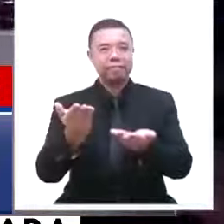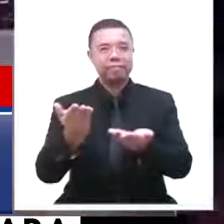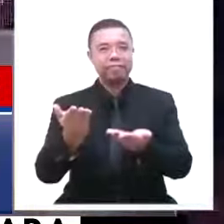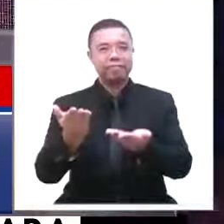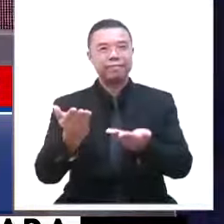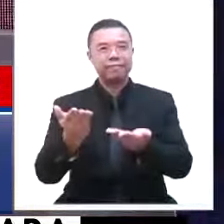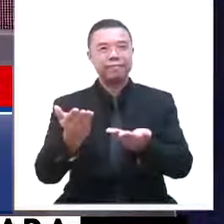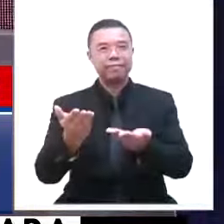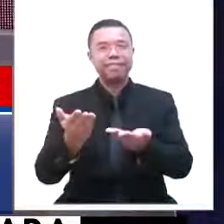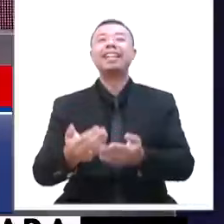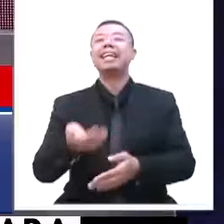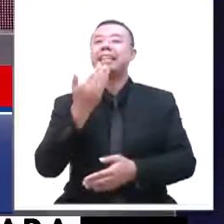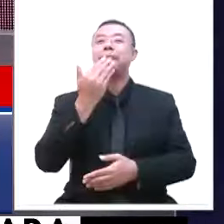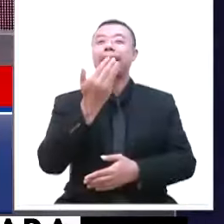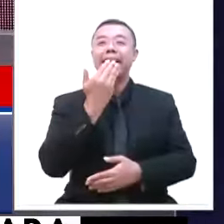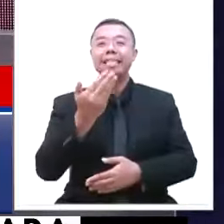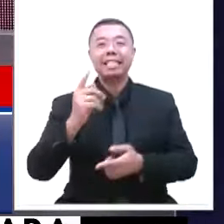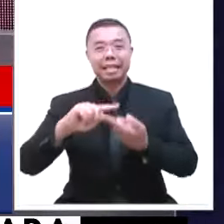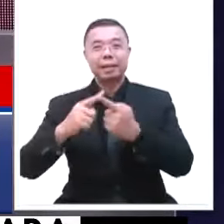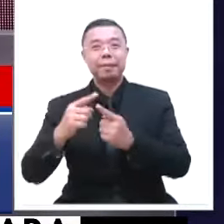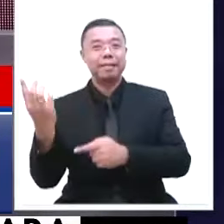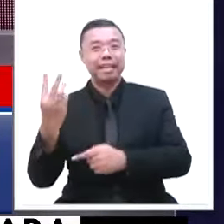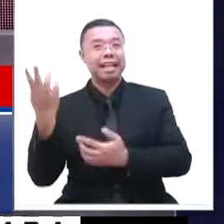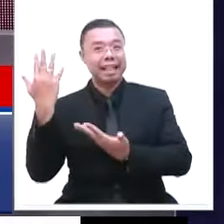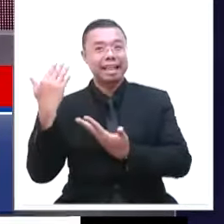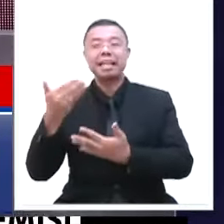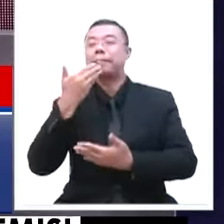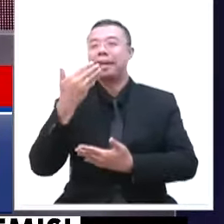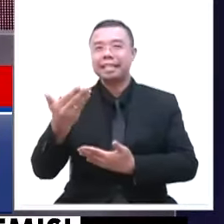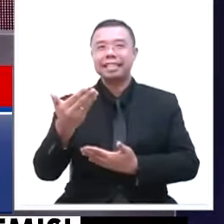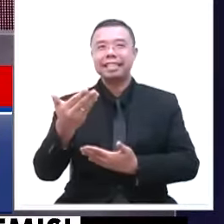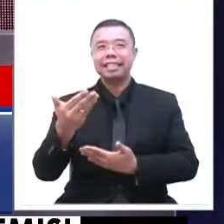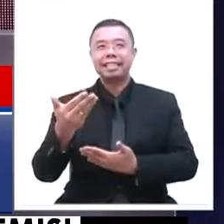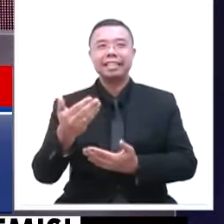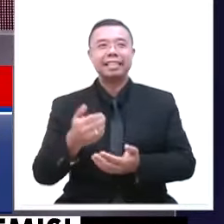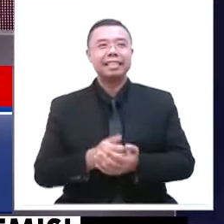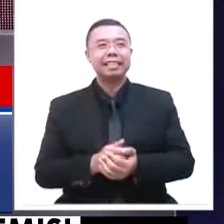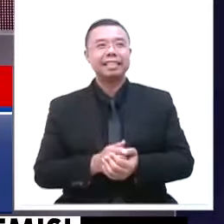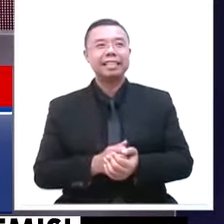Sila Purnama, Jati Dharma, dan Fitri Megantara. Terima kasih.